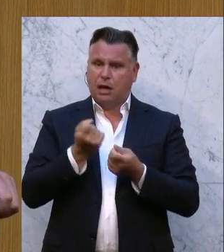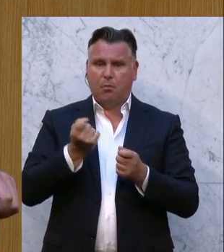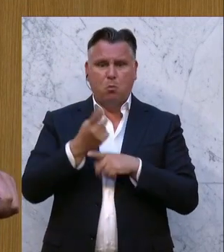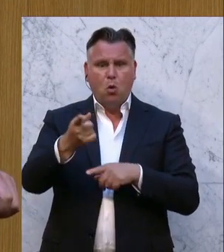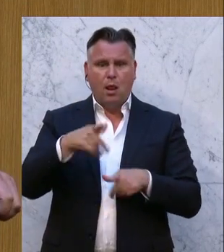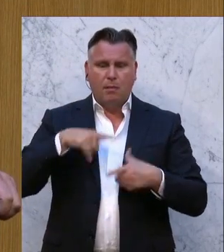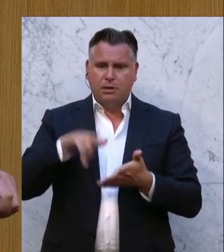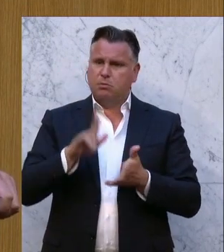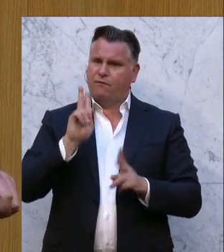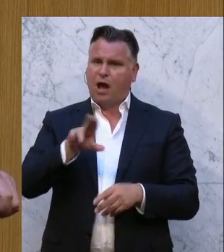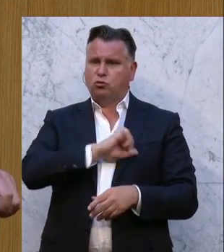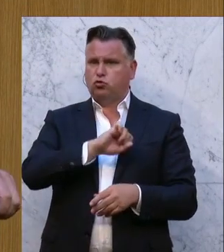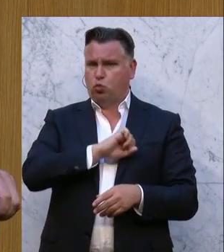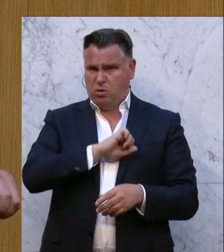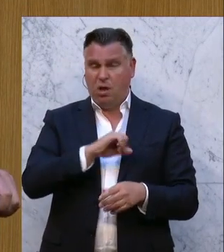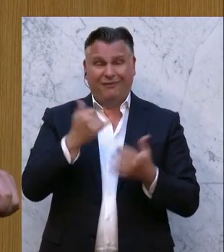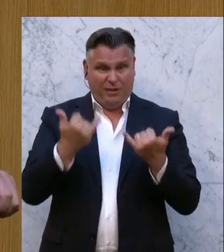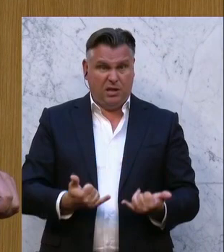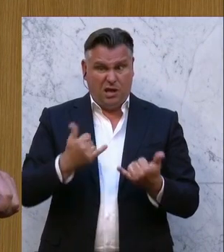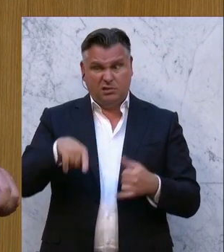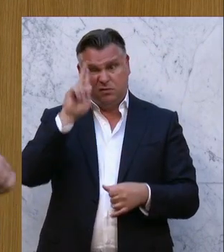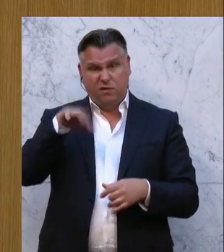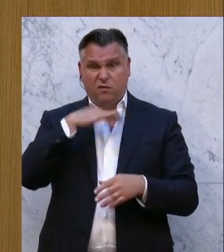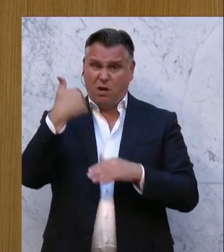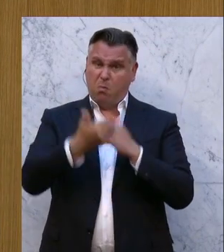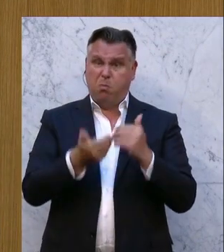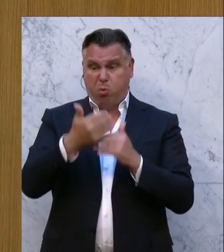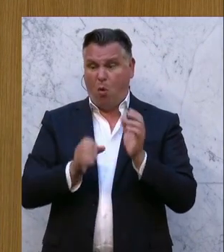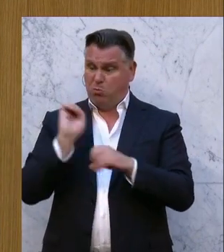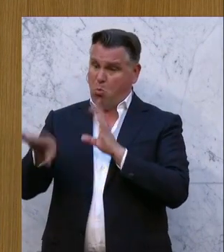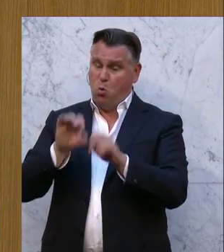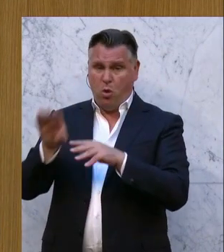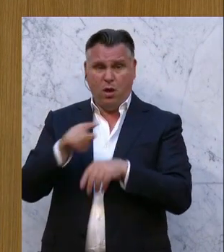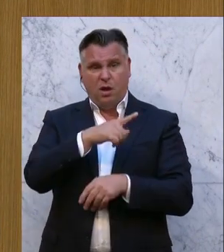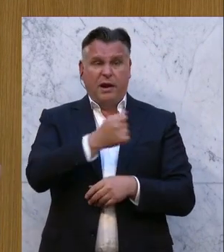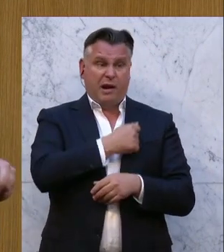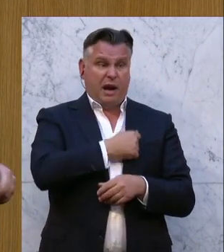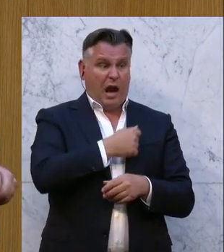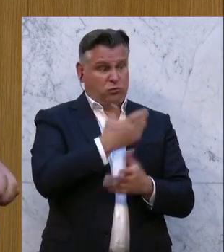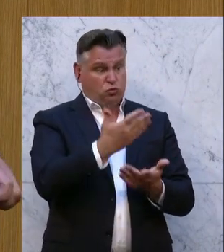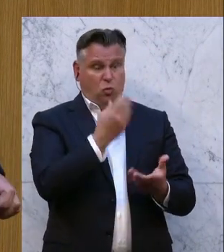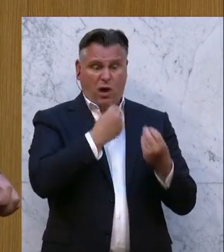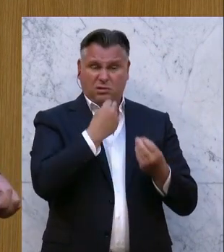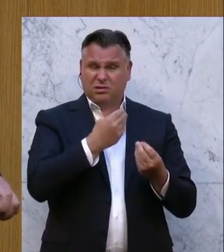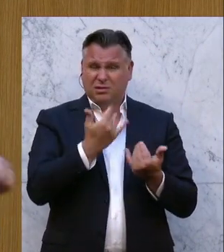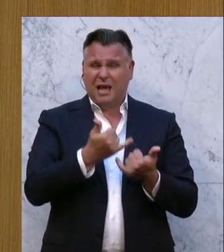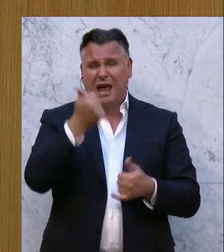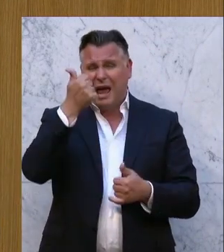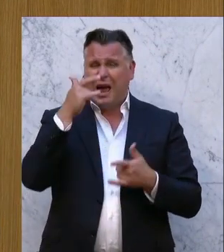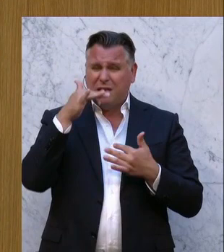wegzuwerfen. Heute wird in Wien mehr Brot weggeworfen, als in Graz gegessen wird. Österreichweit haben wir